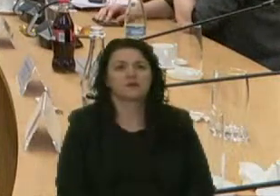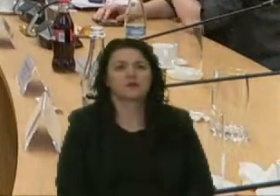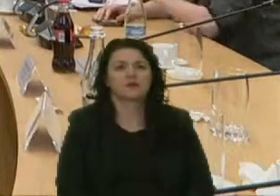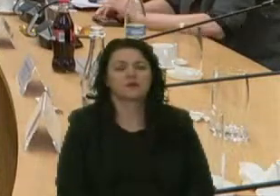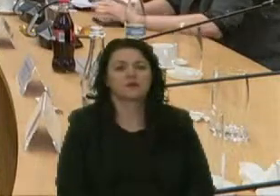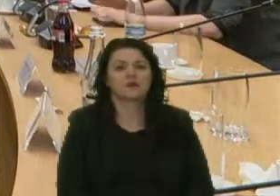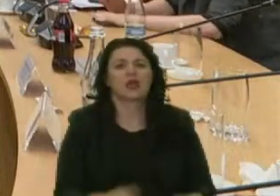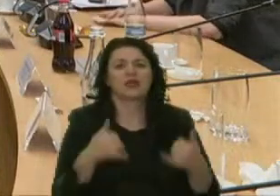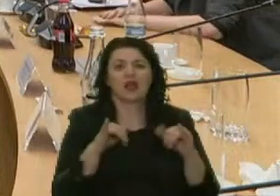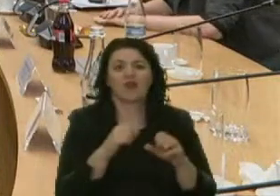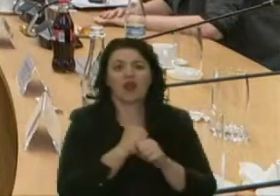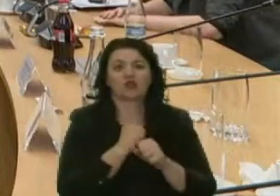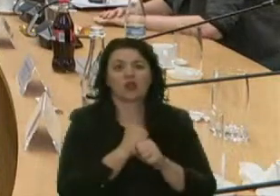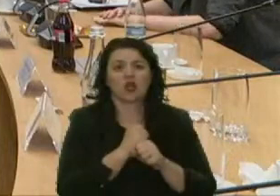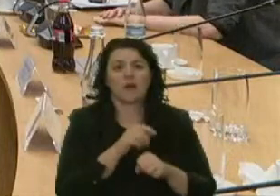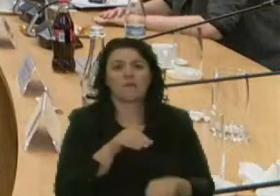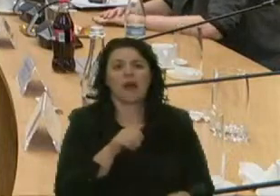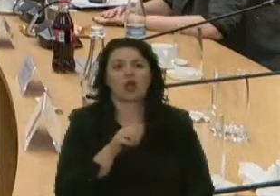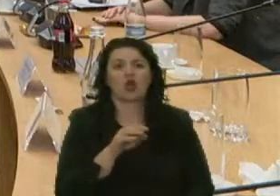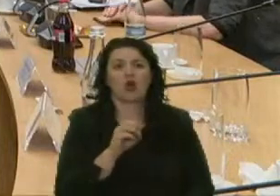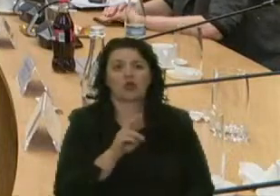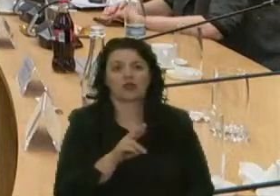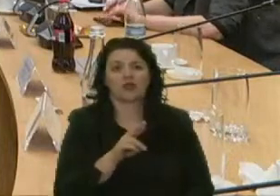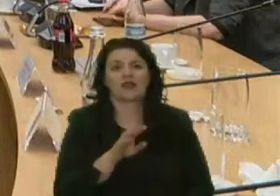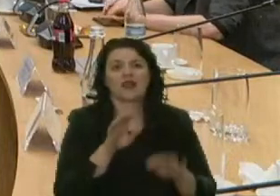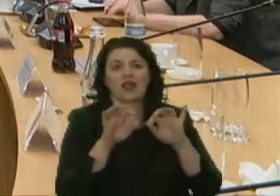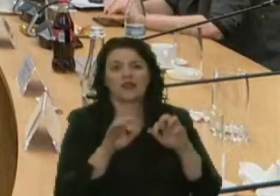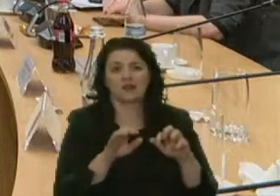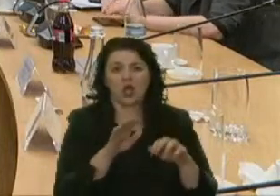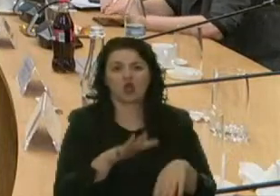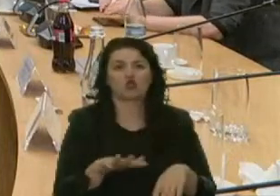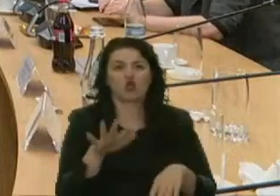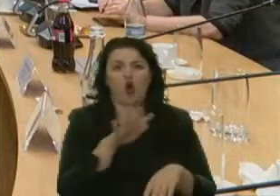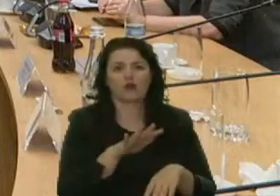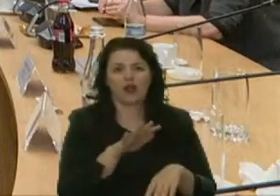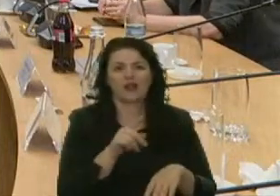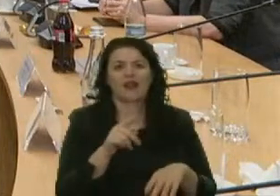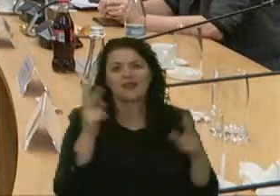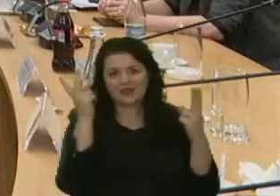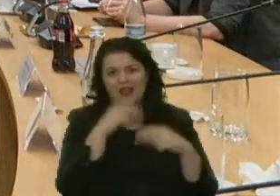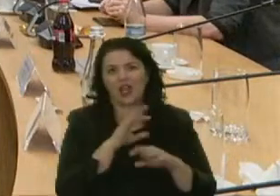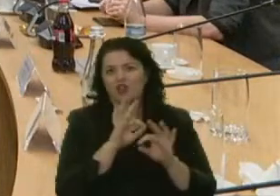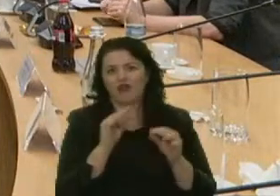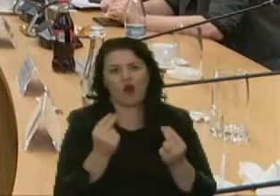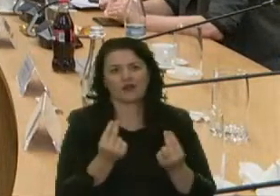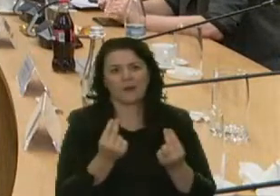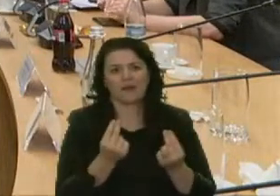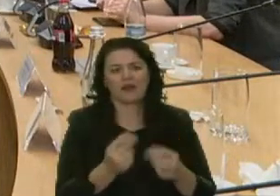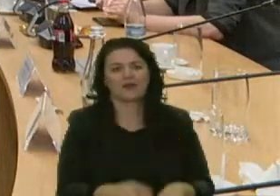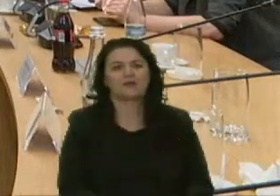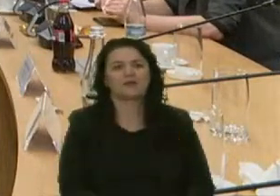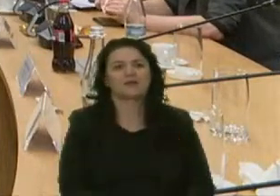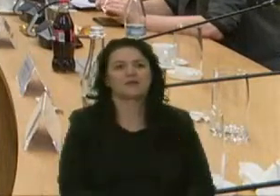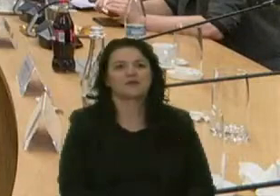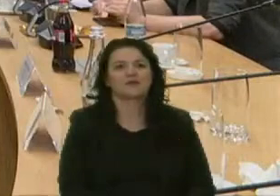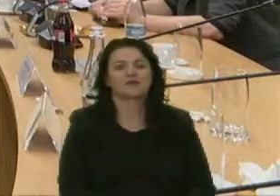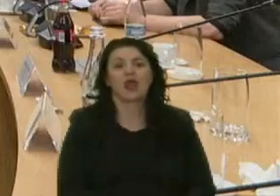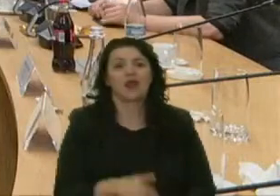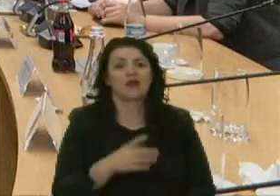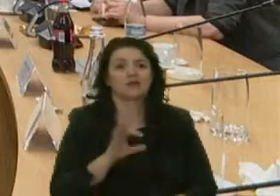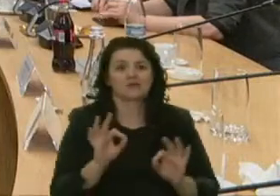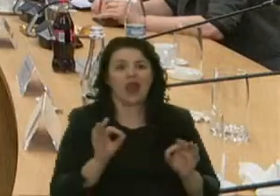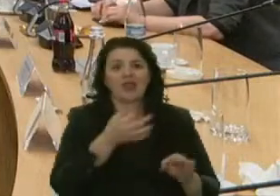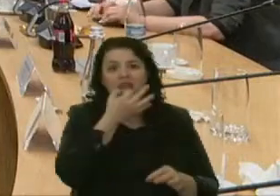întâmplarea face că și domnul Maior Valentin este it și este tot din zona deci cred că înțelege foarte bine aceste aspecte Mulțumesc Nu mai sunt alte